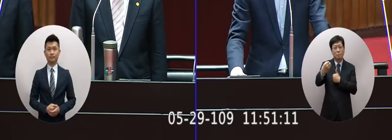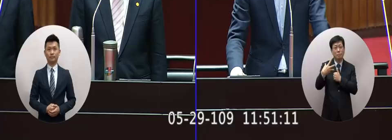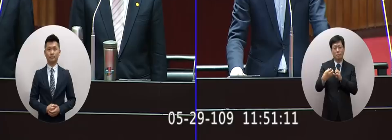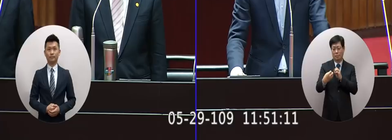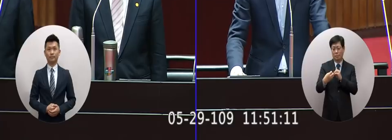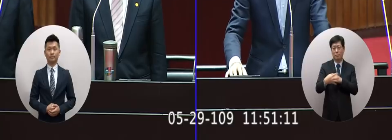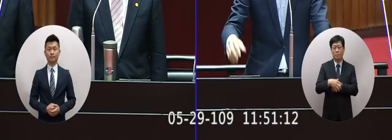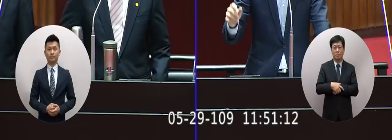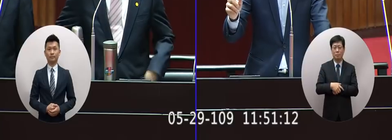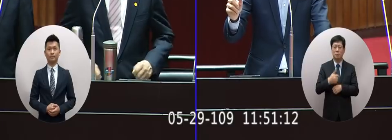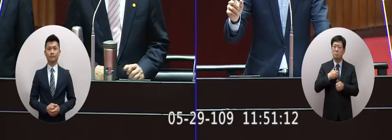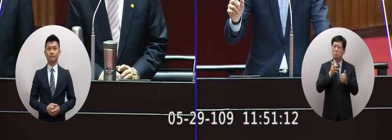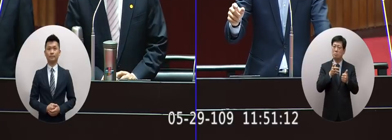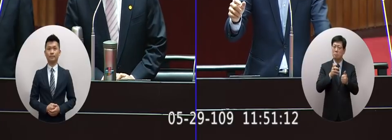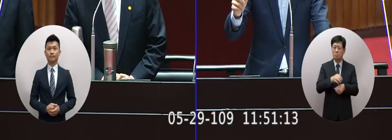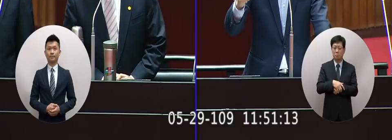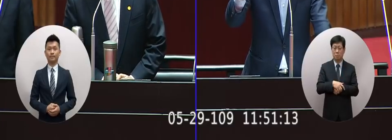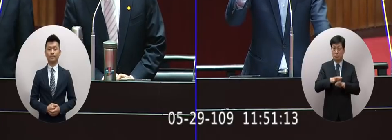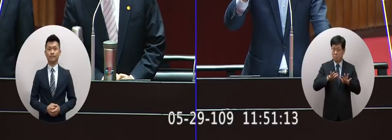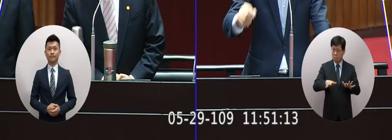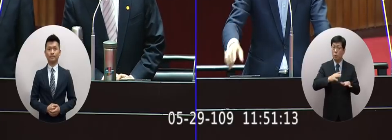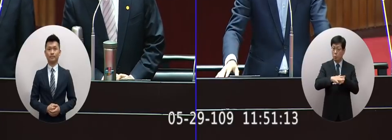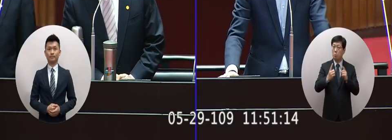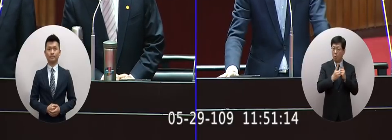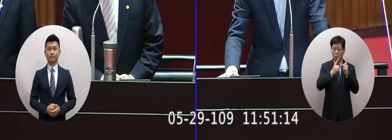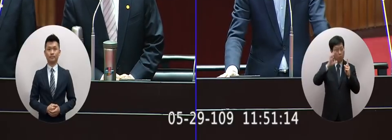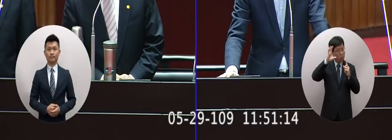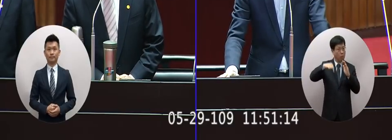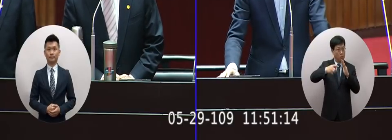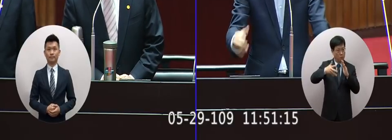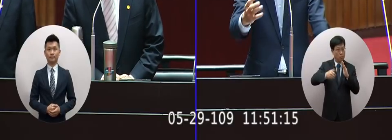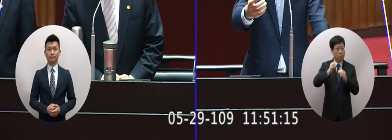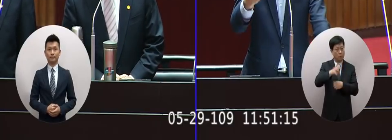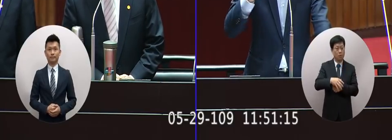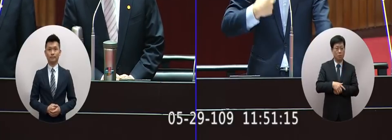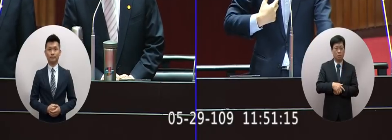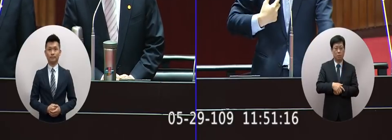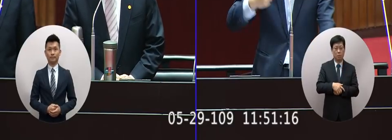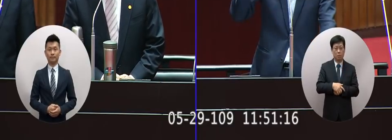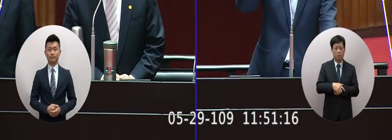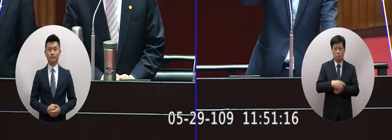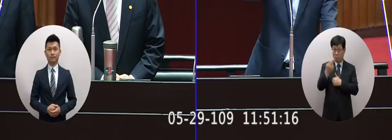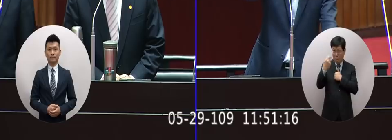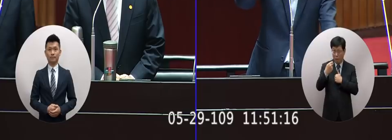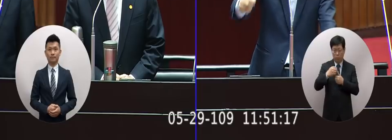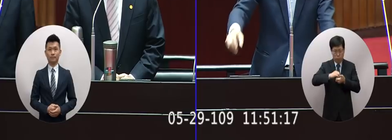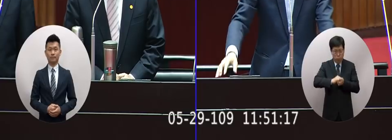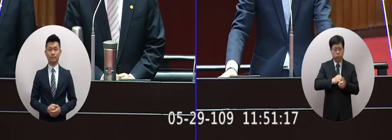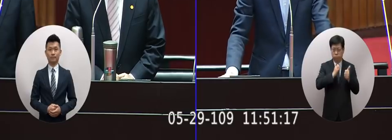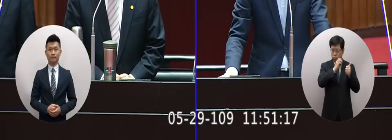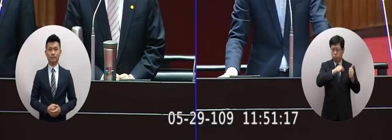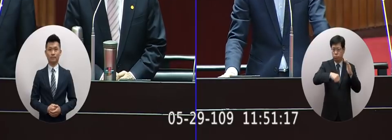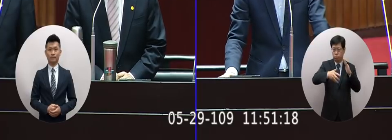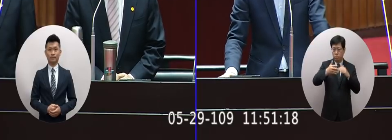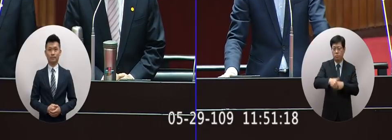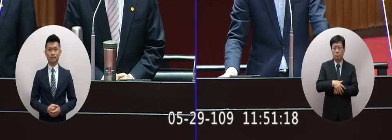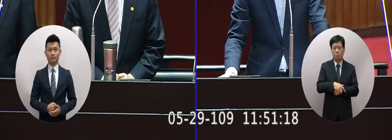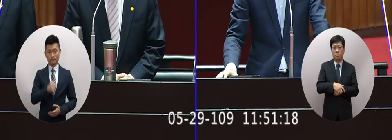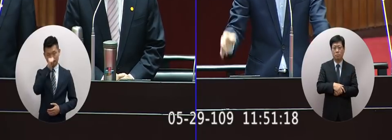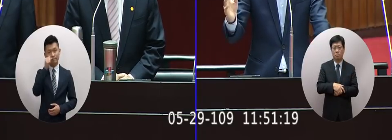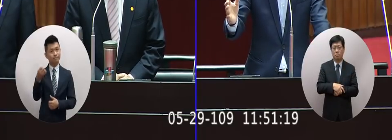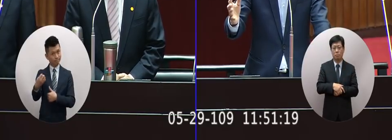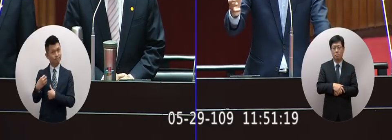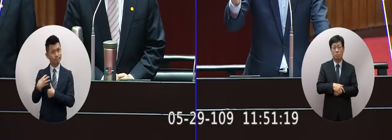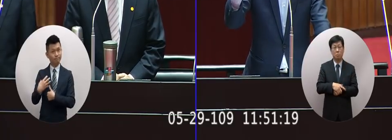聊，我说今天我会碰到苏贞昌院长，哦，他要我一定要跟院长讲， 好，请指